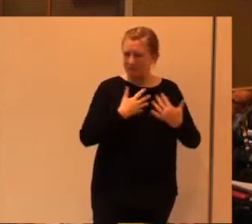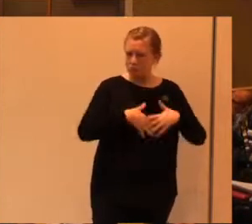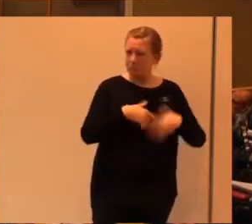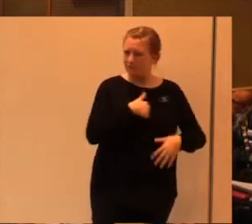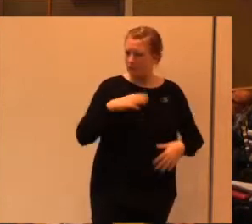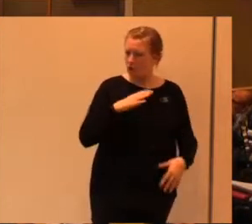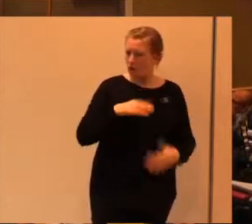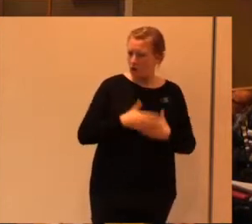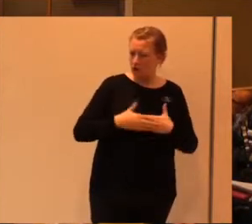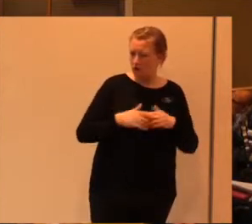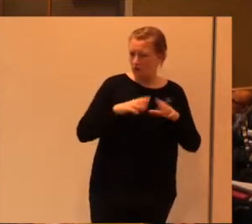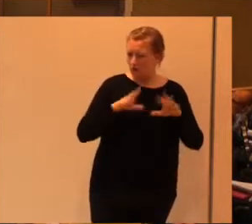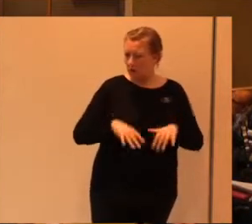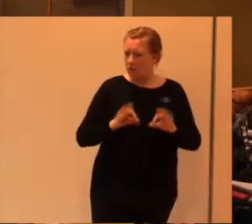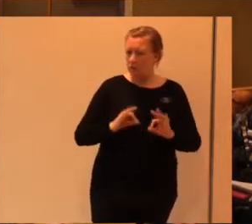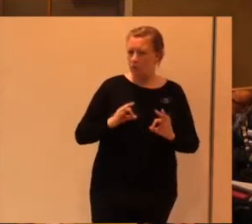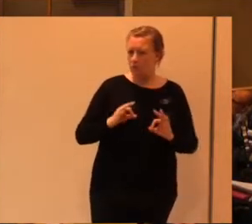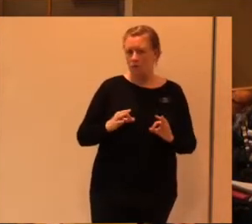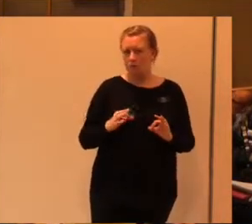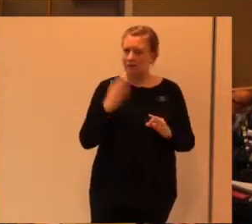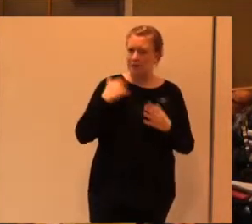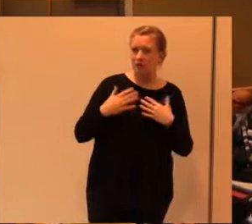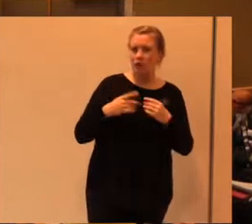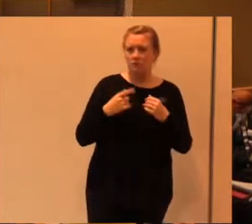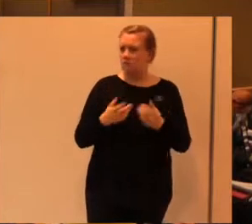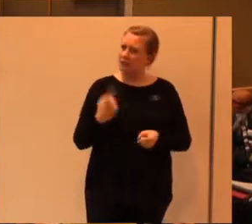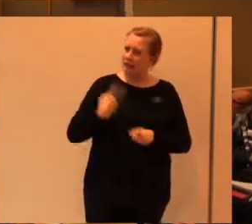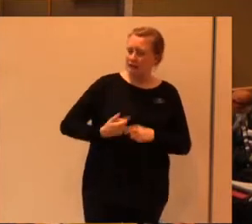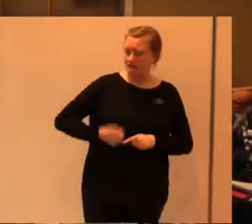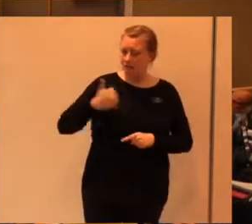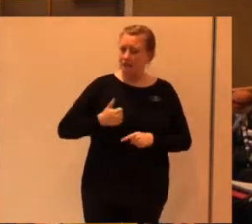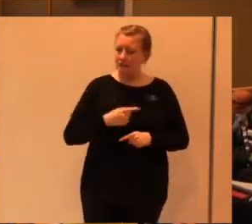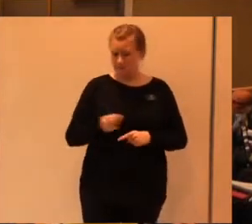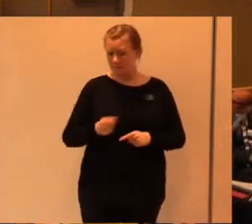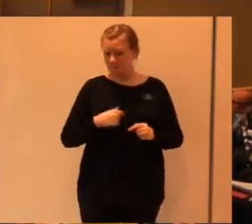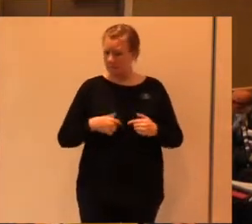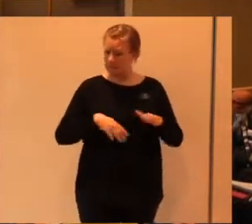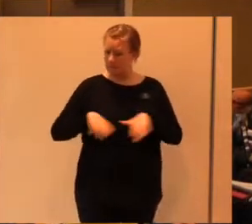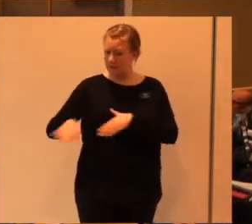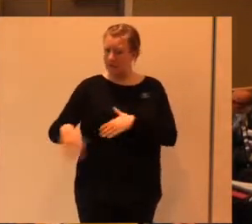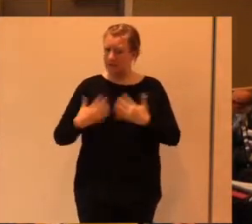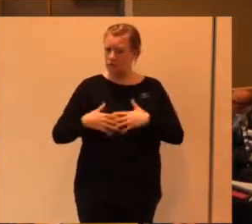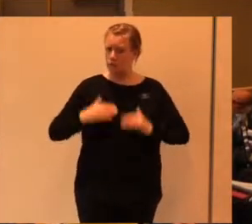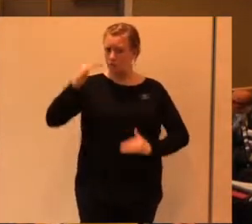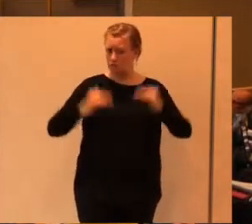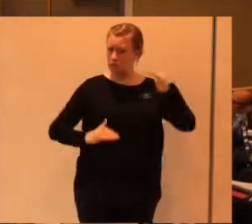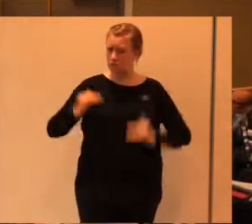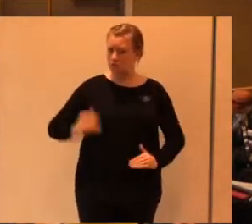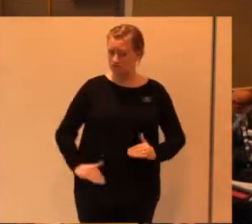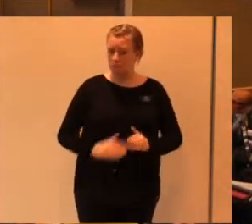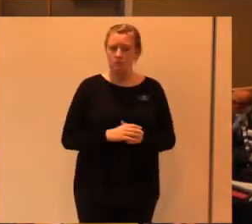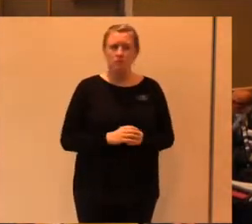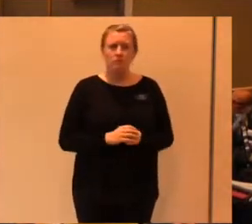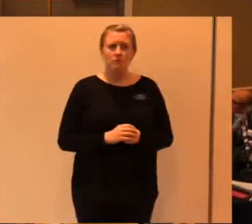har där man kan göra lite olika saker för att göra det lättare för personer med variationer i funktionsförmåga. Hur många är det som